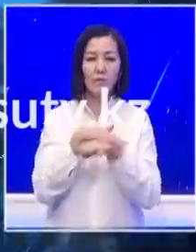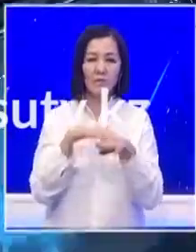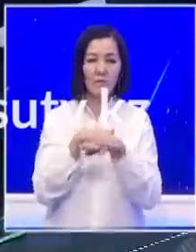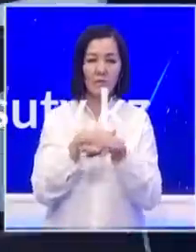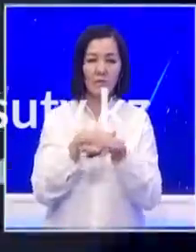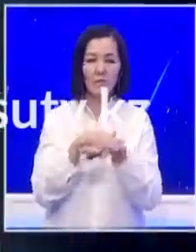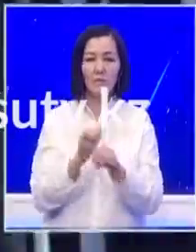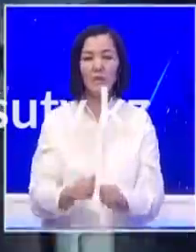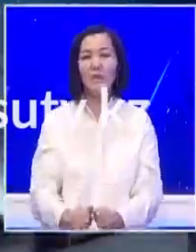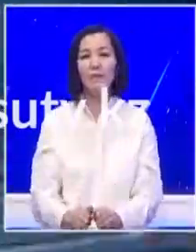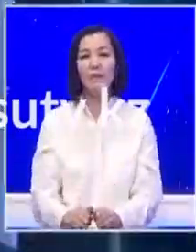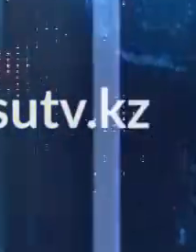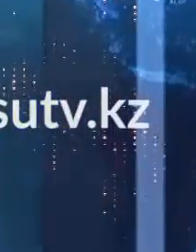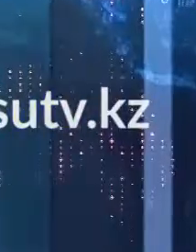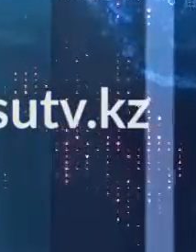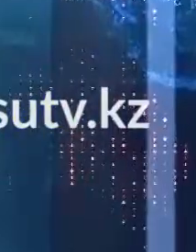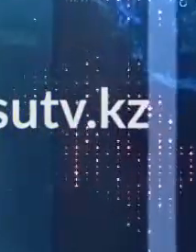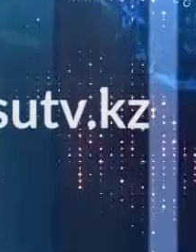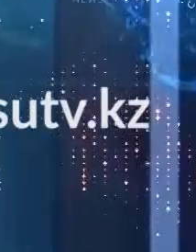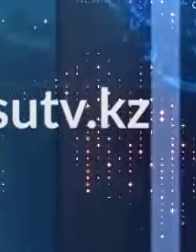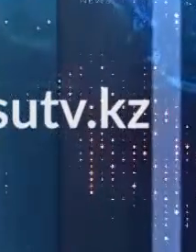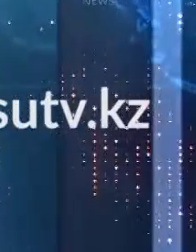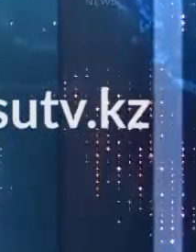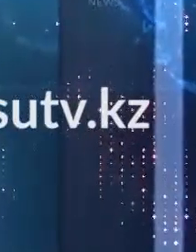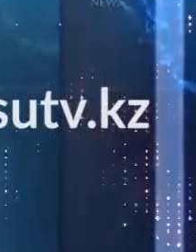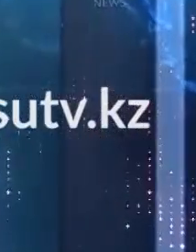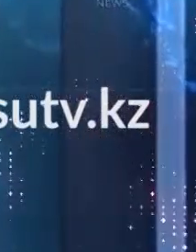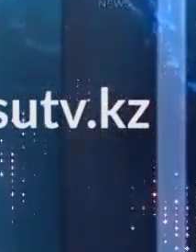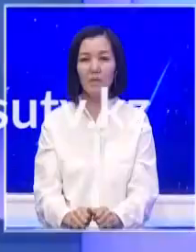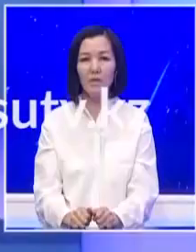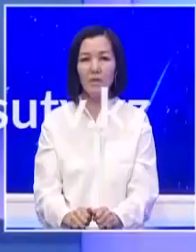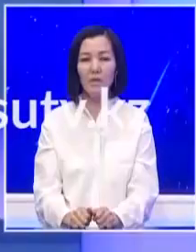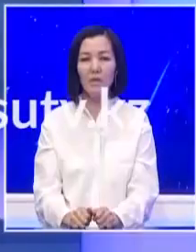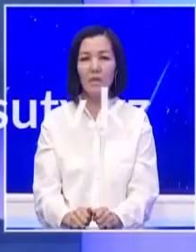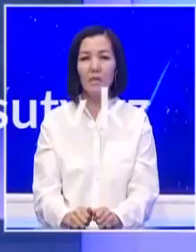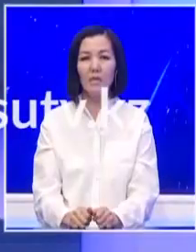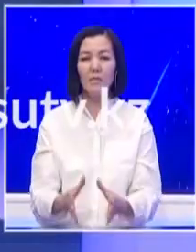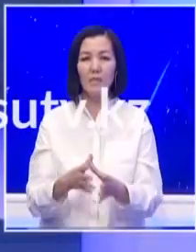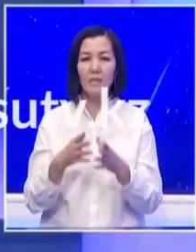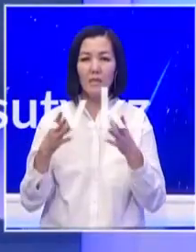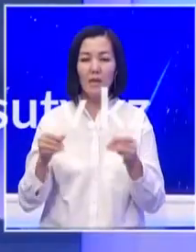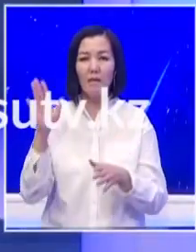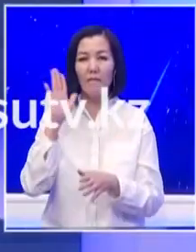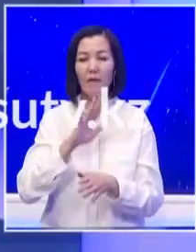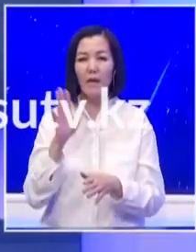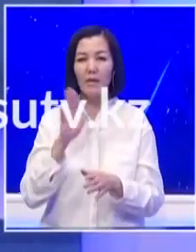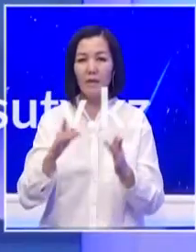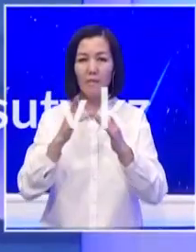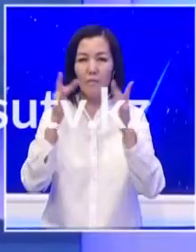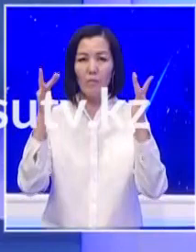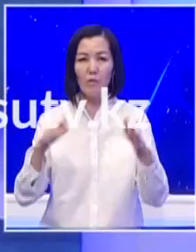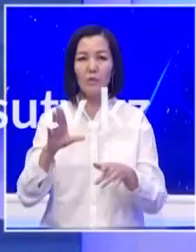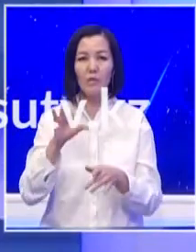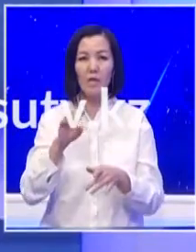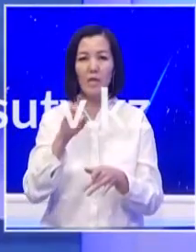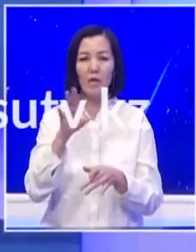Анитов, Абзал Нусипов, телеканал ЖТСУ. Талая вода снесла мост в Атыравской